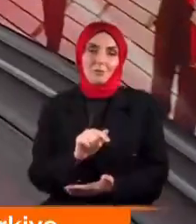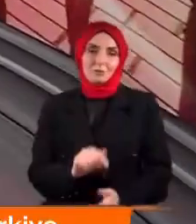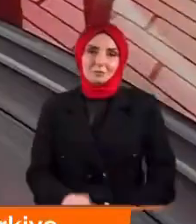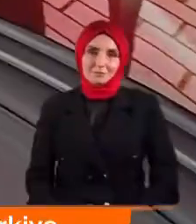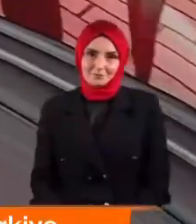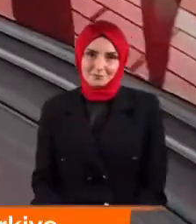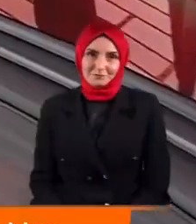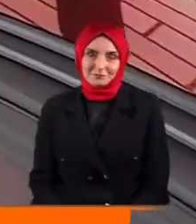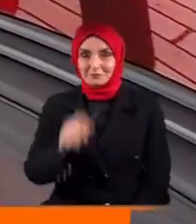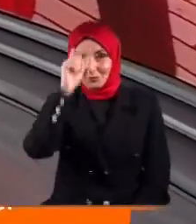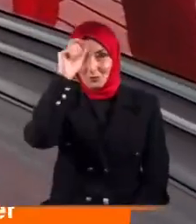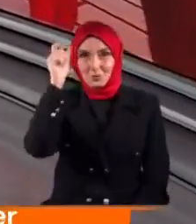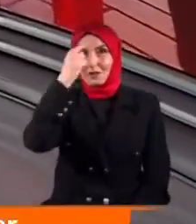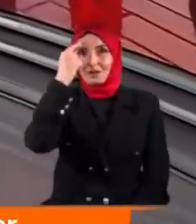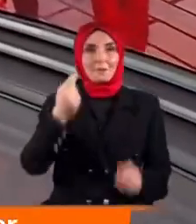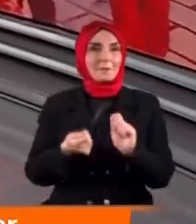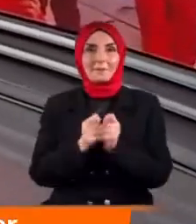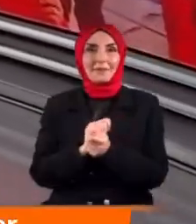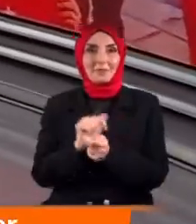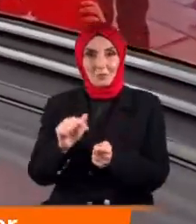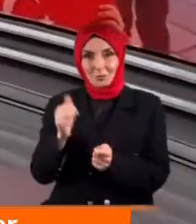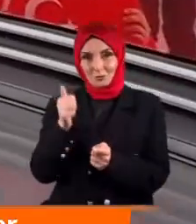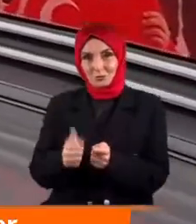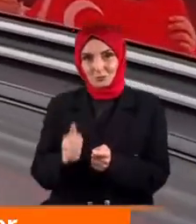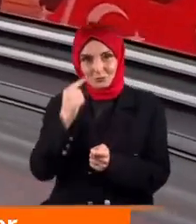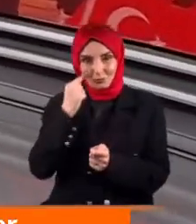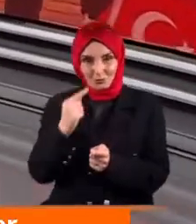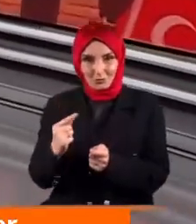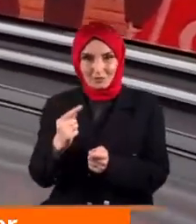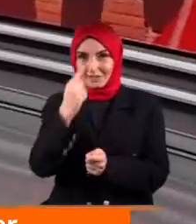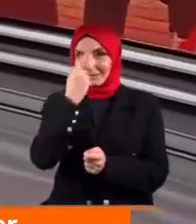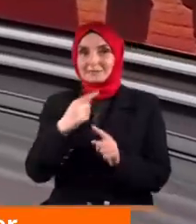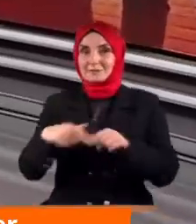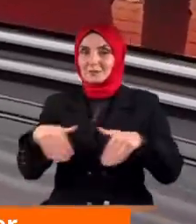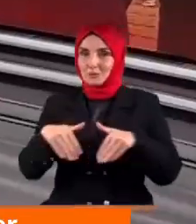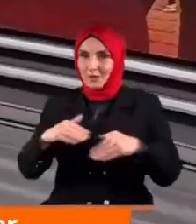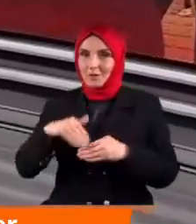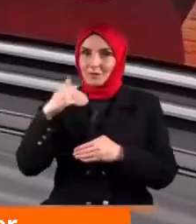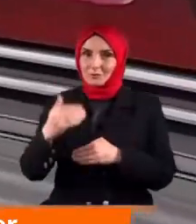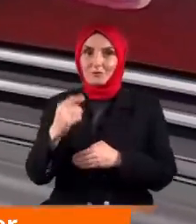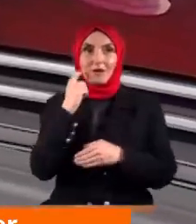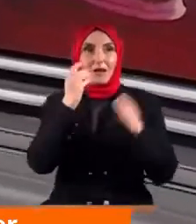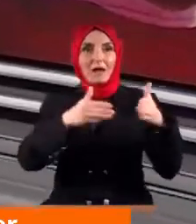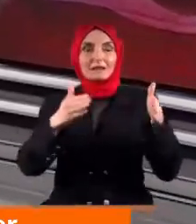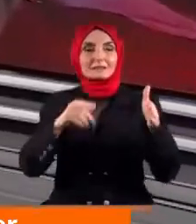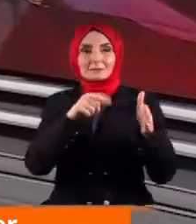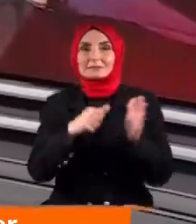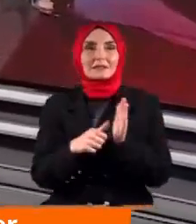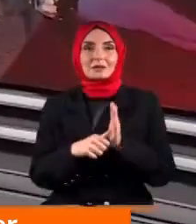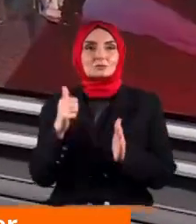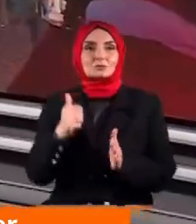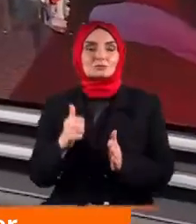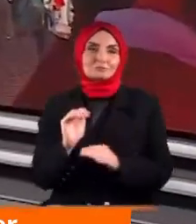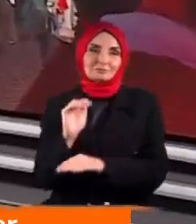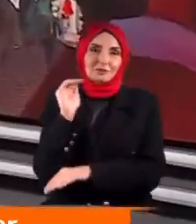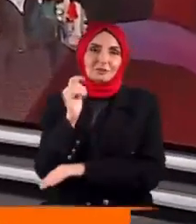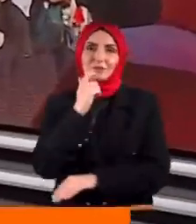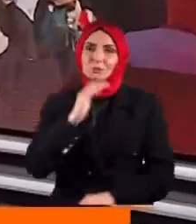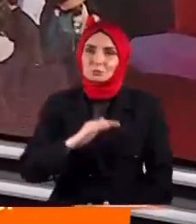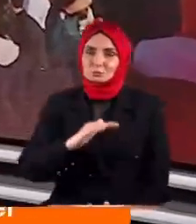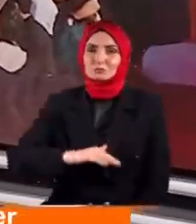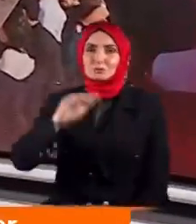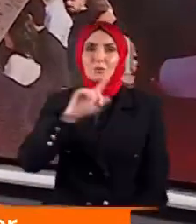Türkiye'nin kaderinin değiştiği günde resmi törenlerden sonra Anıtkabir tarihi günlerinden birini yaşadı. 7'den 70'e 10 binler